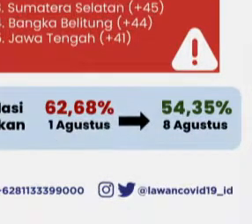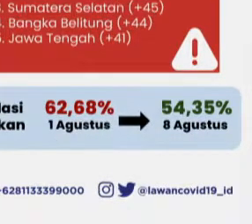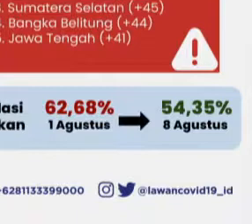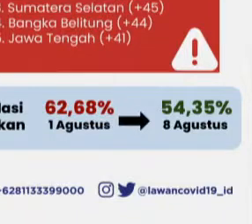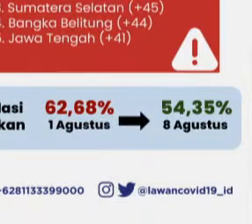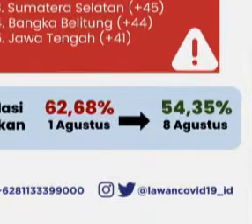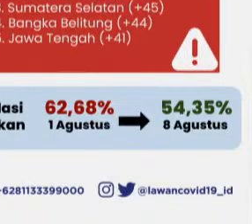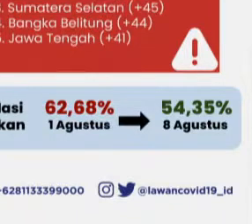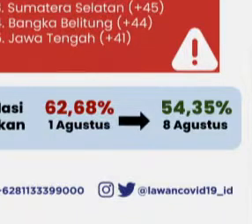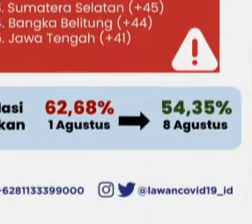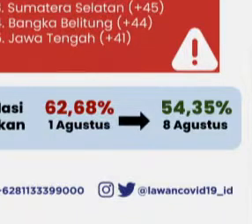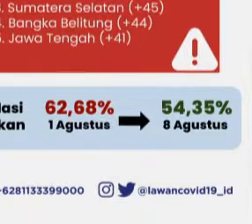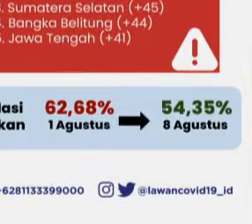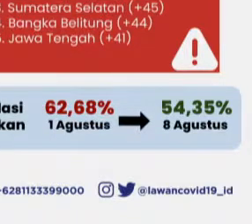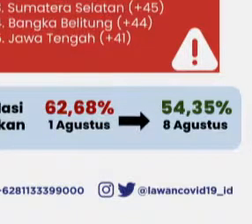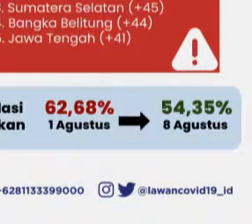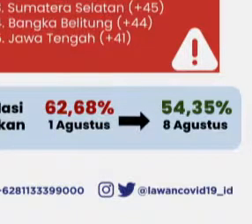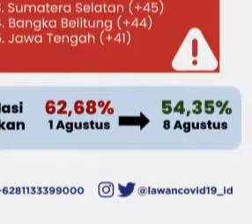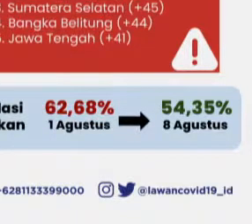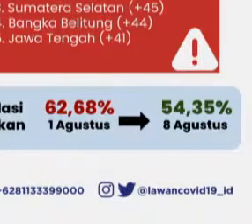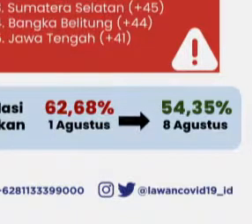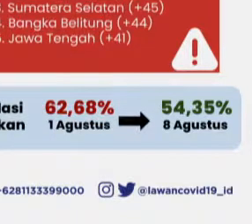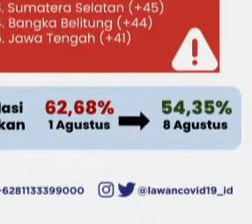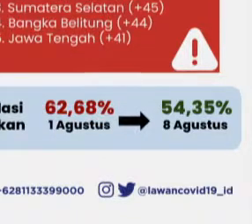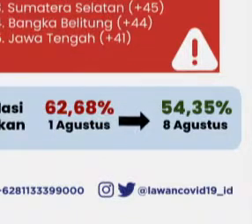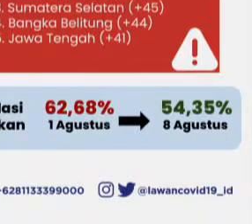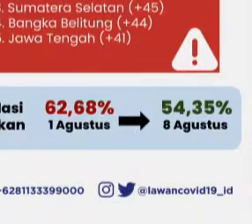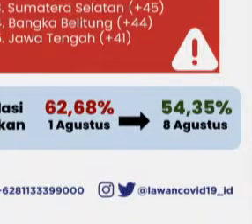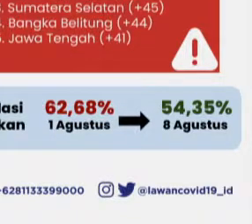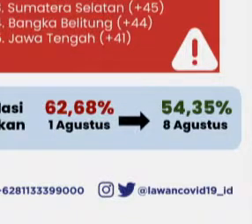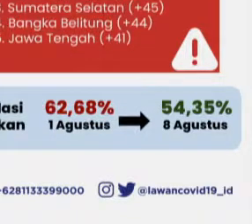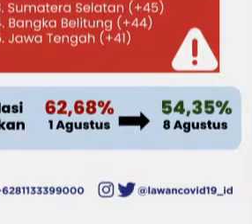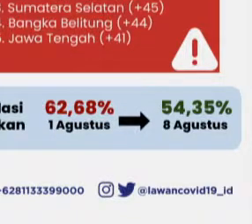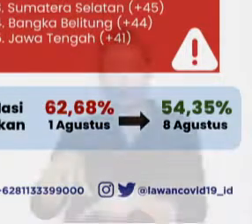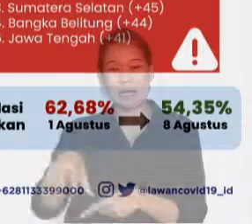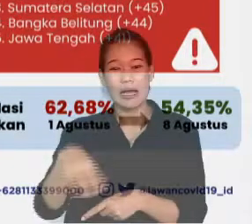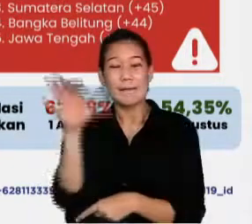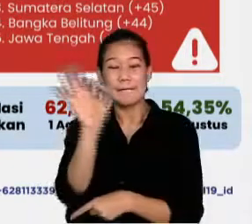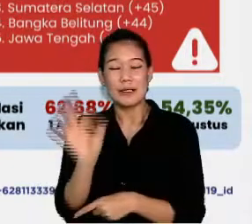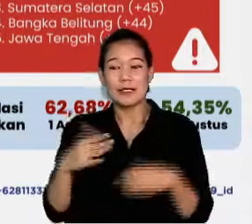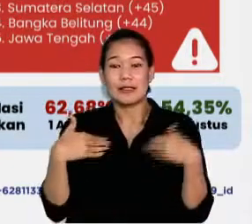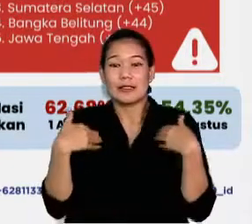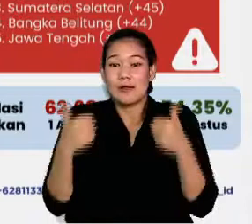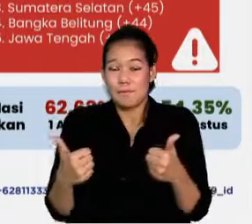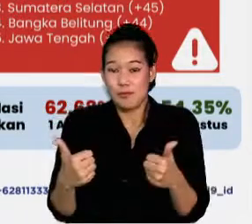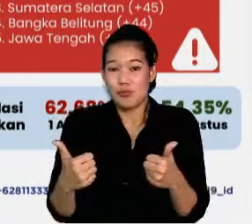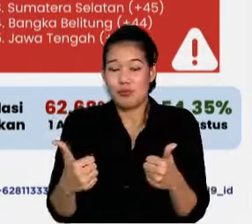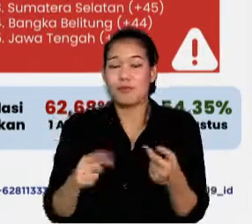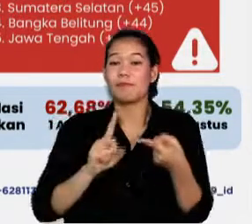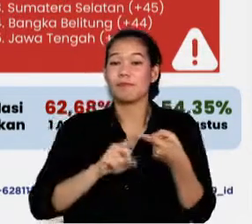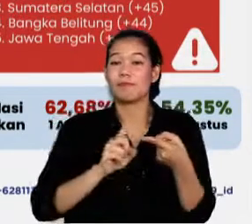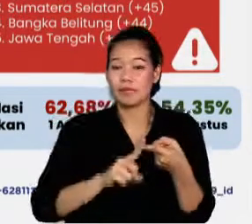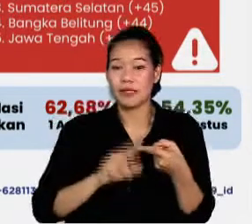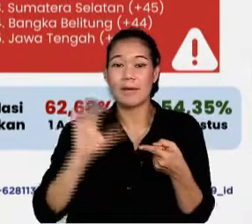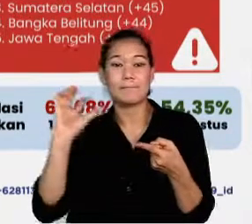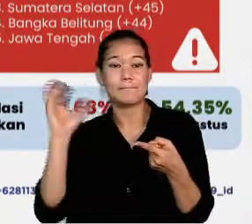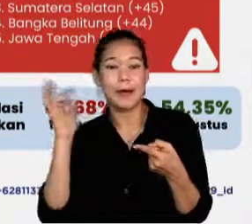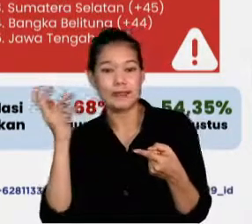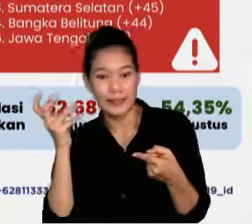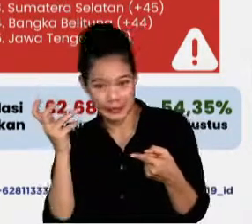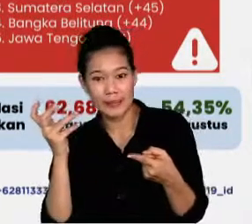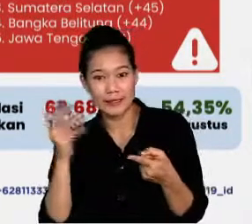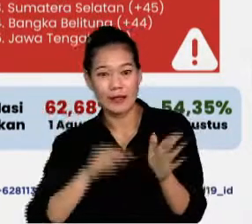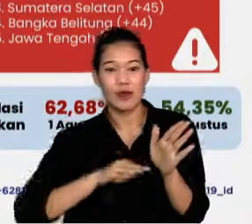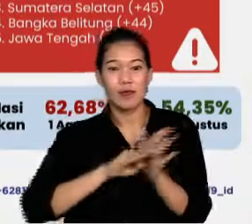kenaikan yang signifikan lima provinsi dengan kenaikan persen kesembuhan tertinggi minggu ini adalah Banten